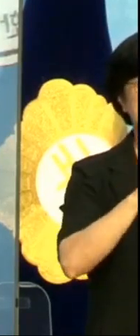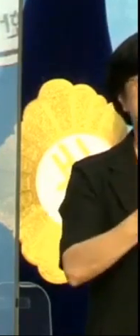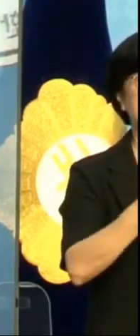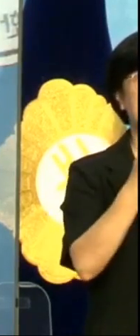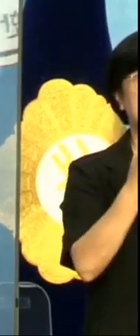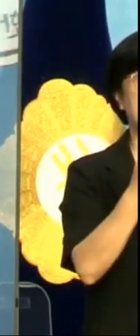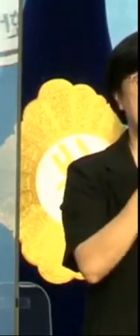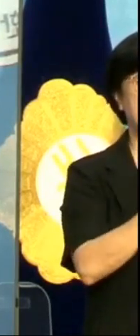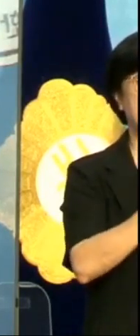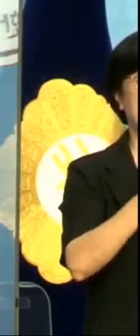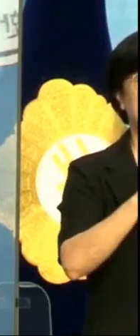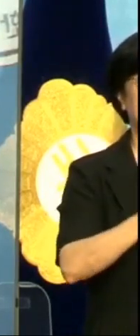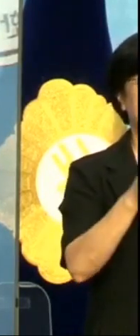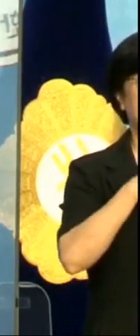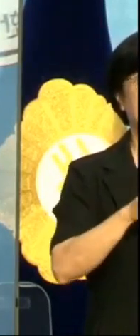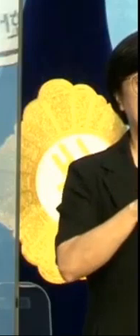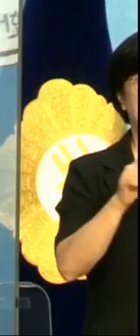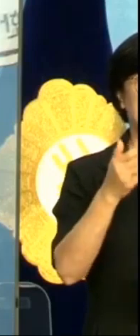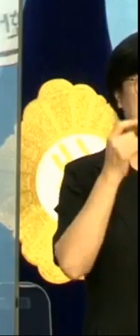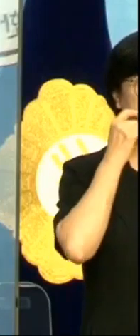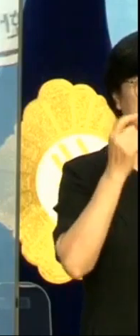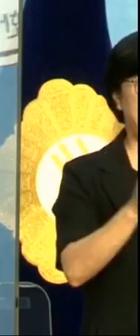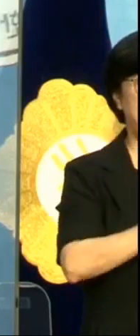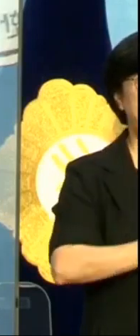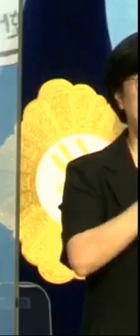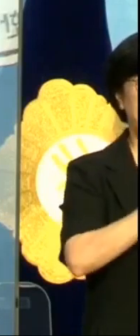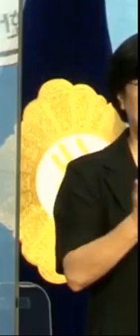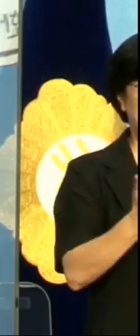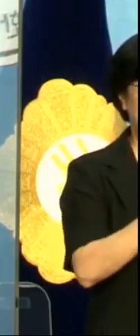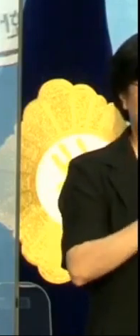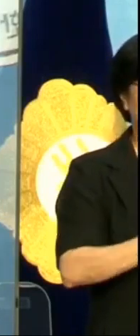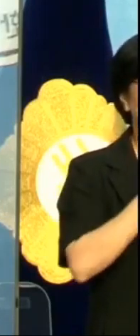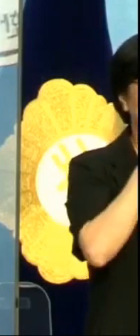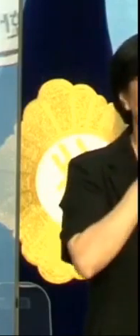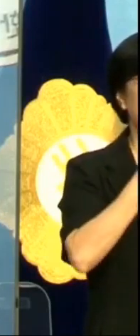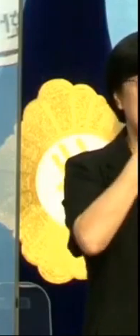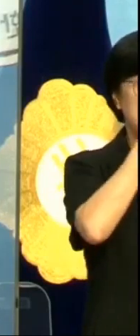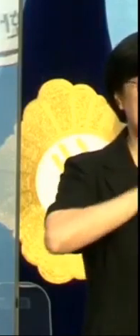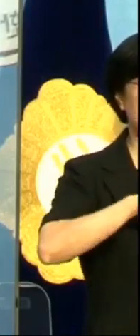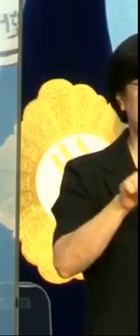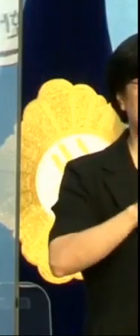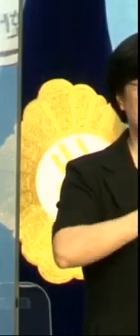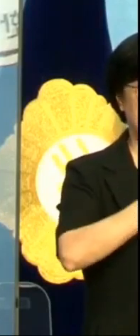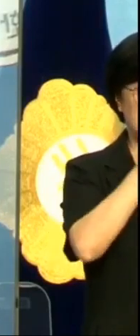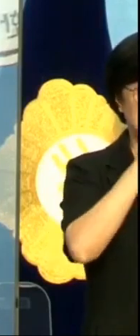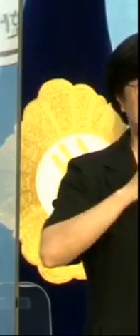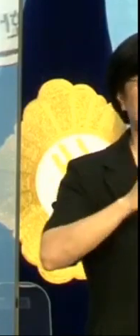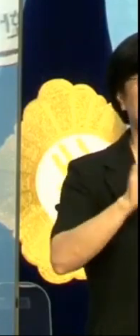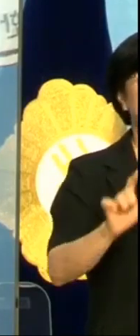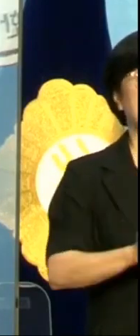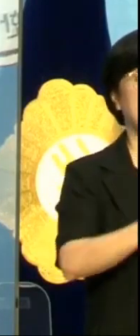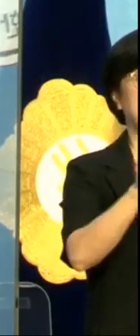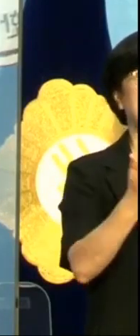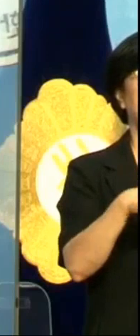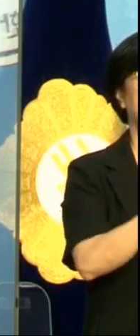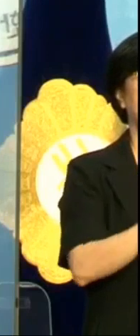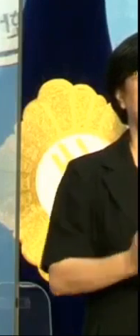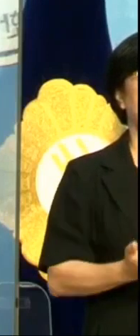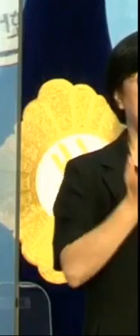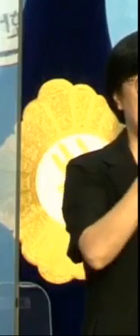뉴스의 대부분은 입법 공직자들의 사익추구 행위 들로 장식되고 있습니다 국민들의 삶을 위해 봉사해야 될